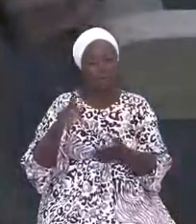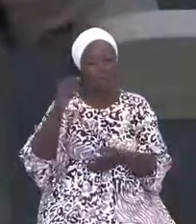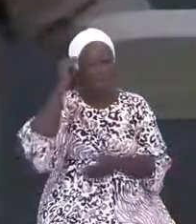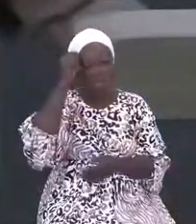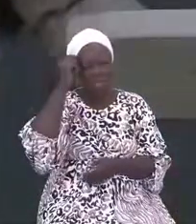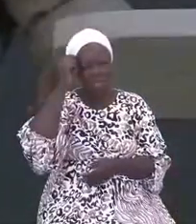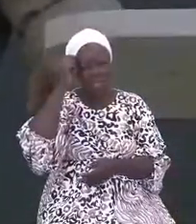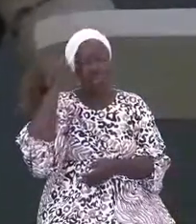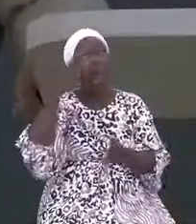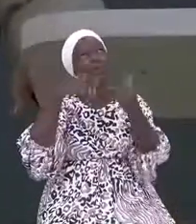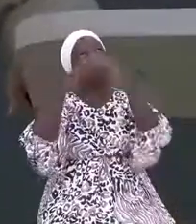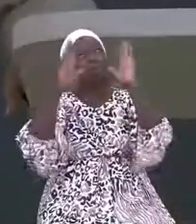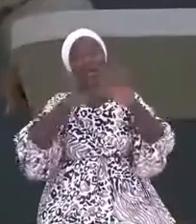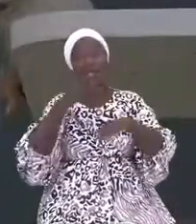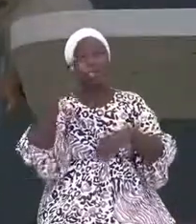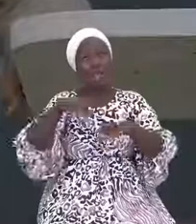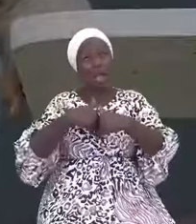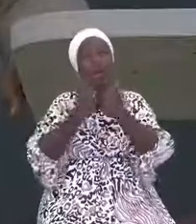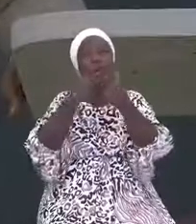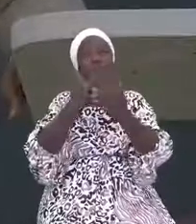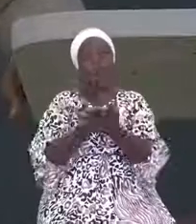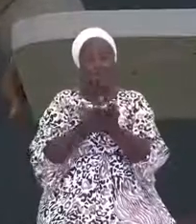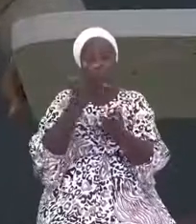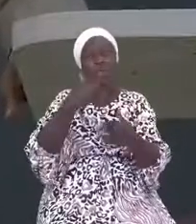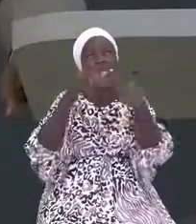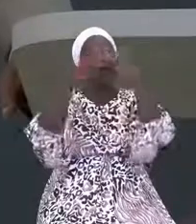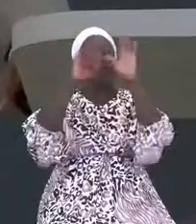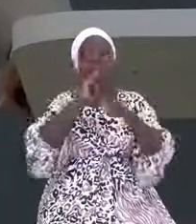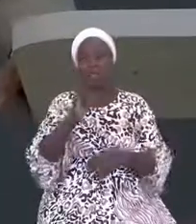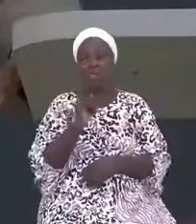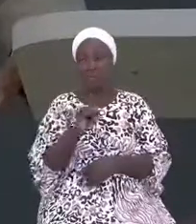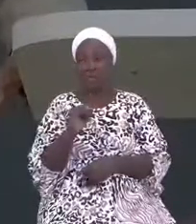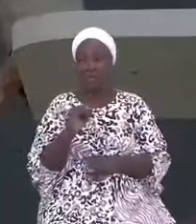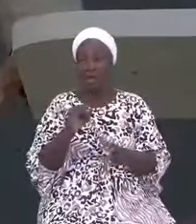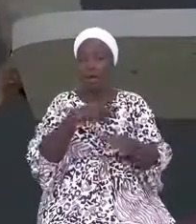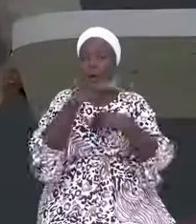Regarde le ciel et vois la richesse du ciel.